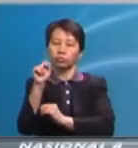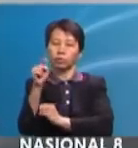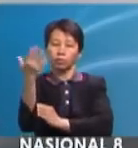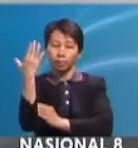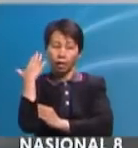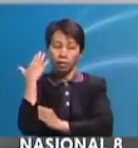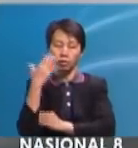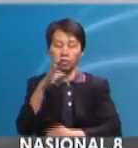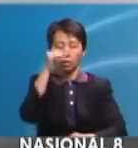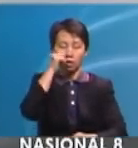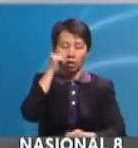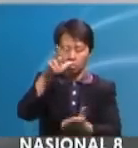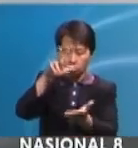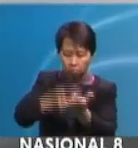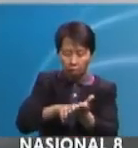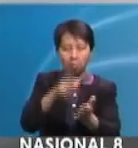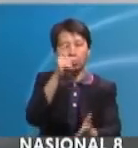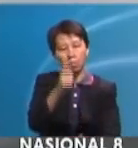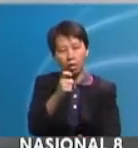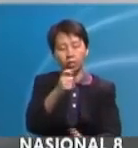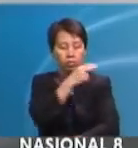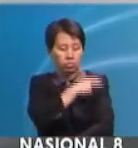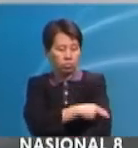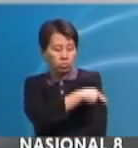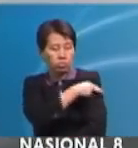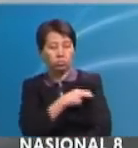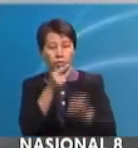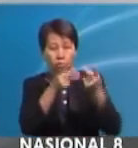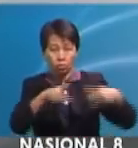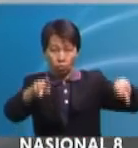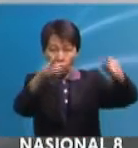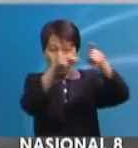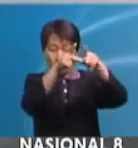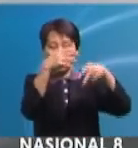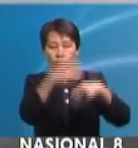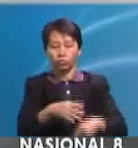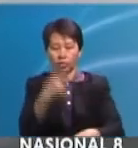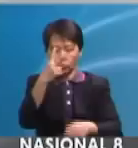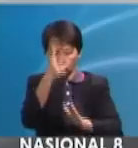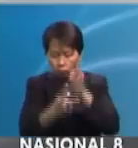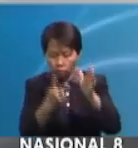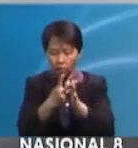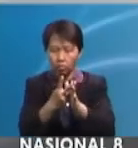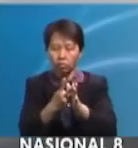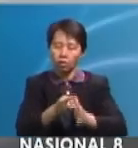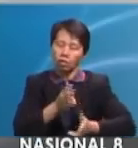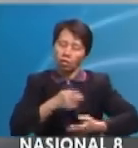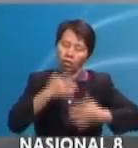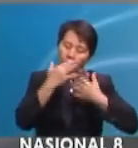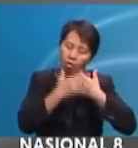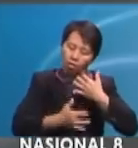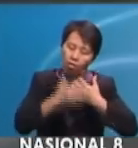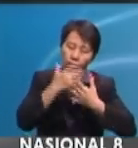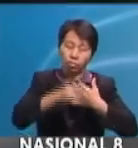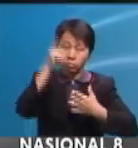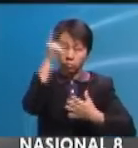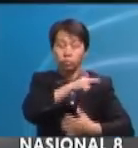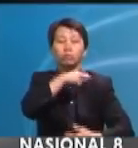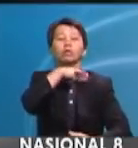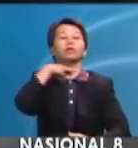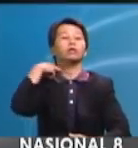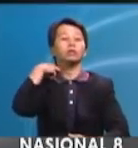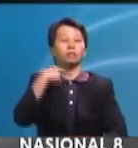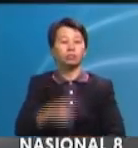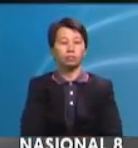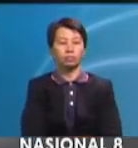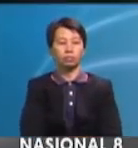norur Syuhada disahkan meninggal dunia di hospital Kuala kangsar selepas dua jam bertarung nyawa akibat kecederaan di